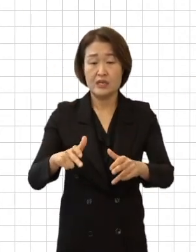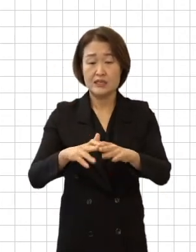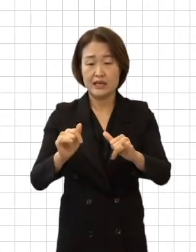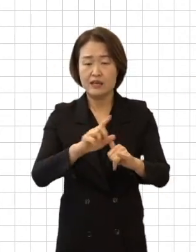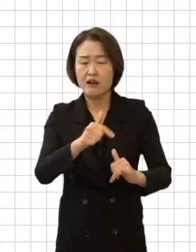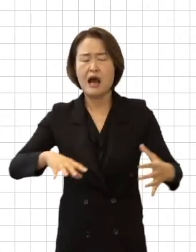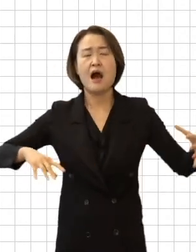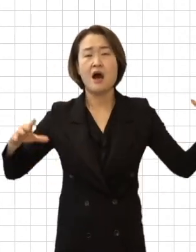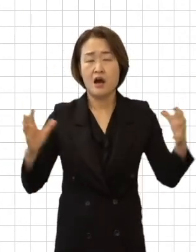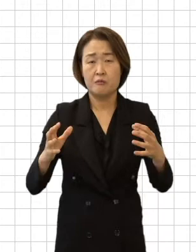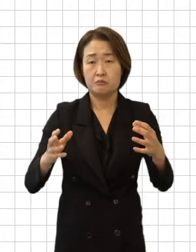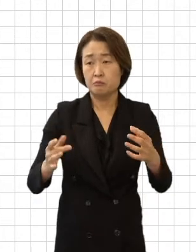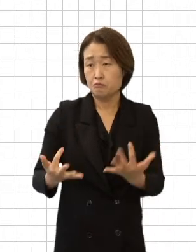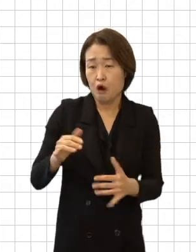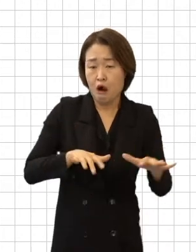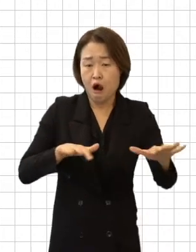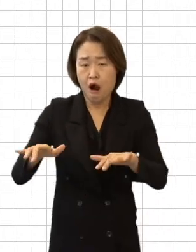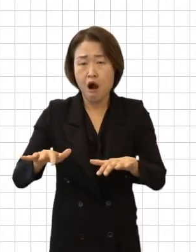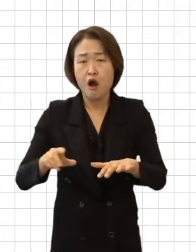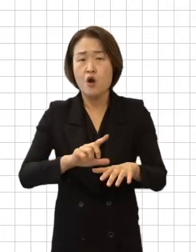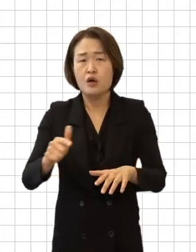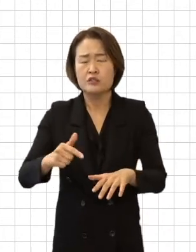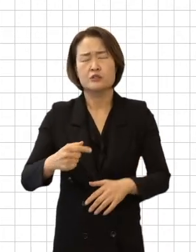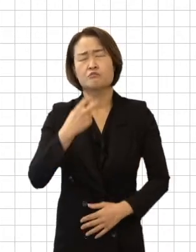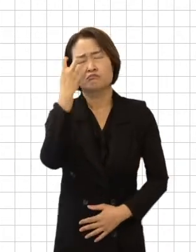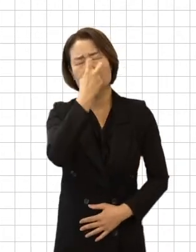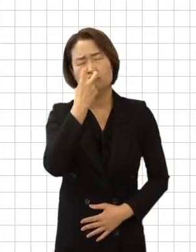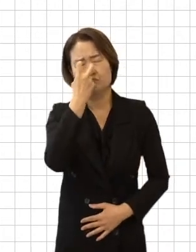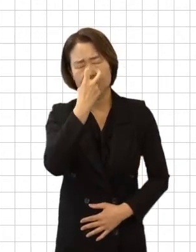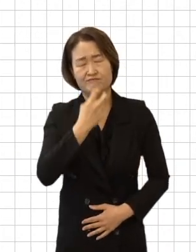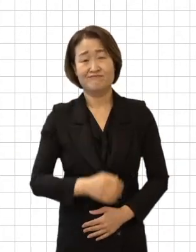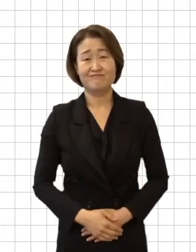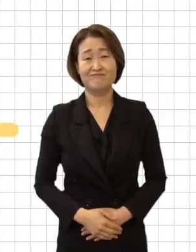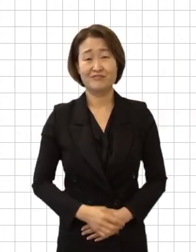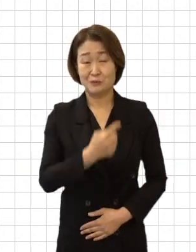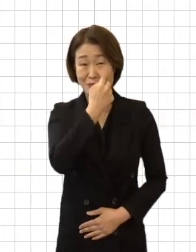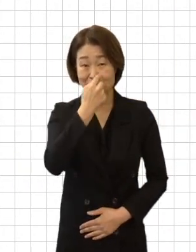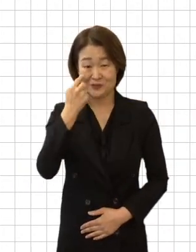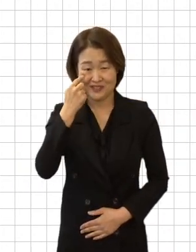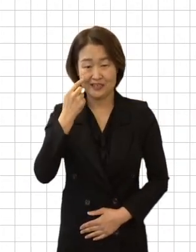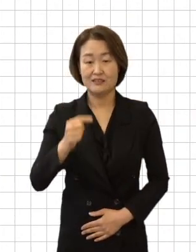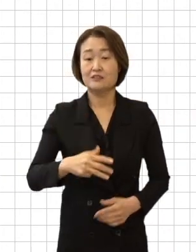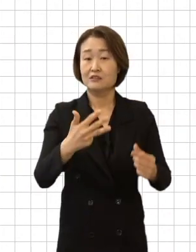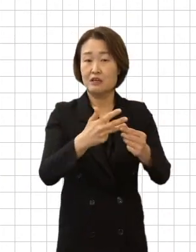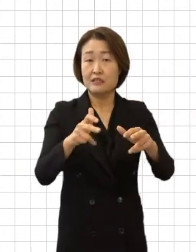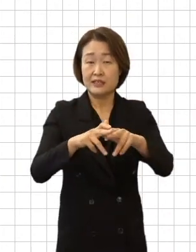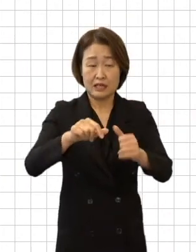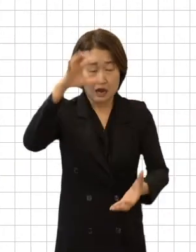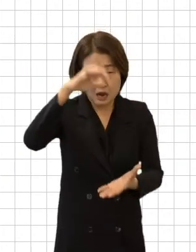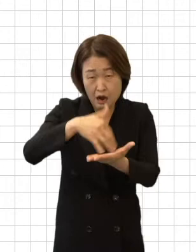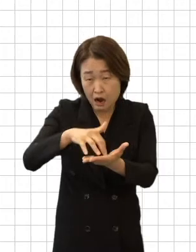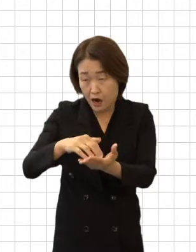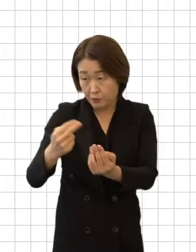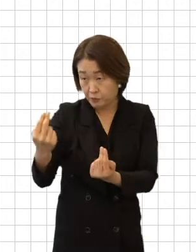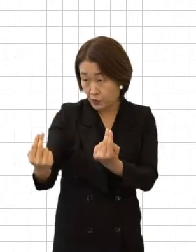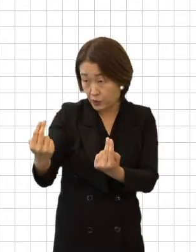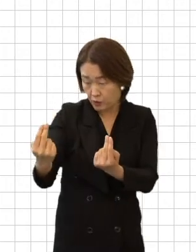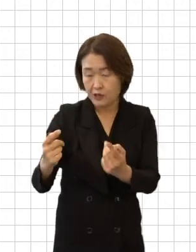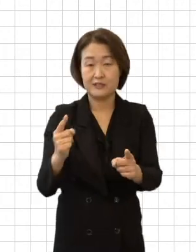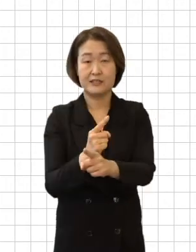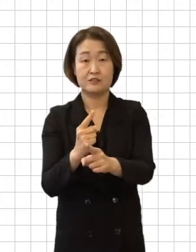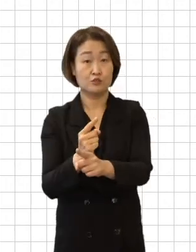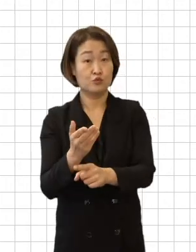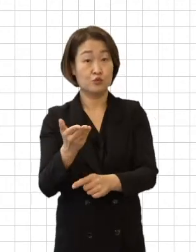일곱, 장애 포괄적 재난 위험 감소 및 관리의 보장. 여덟, 장애 데이터의 신뢰성 및